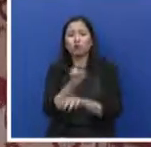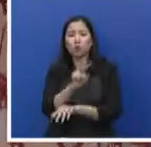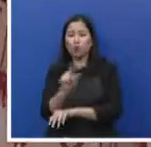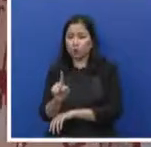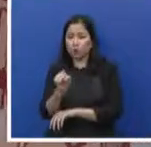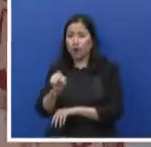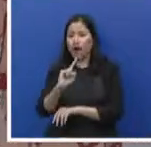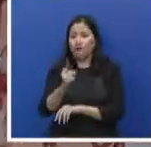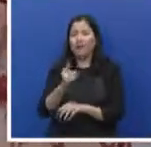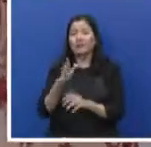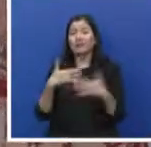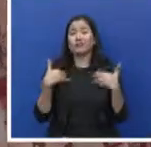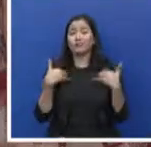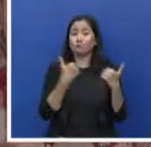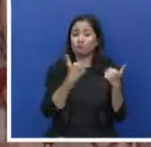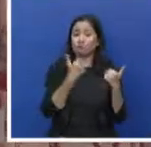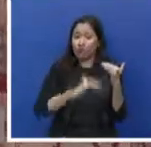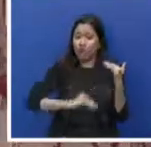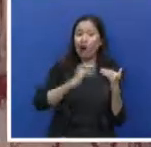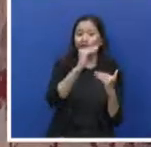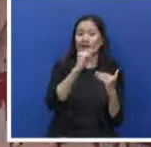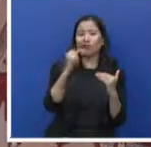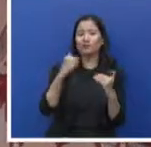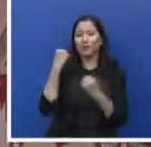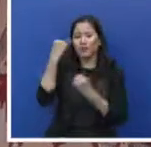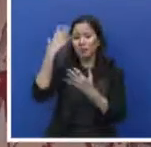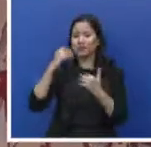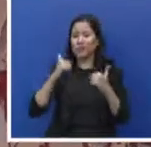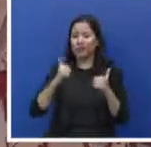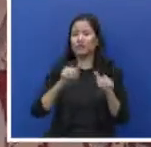36.721 dan juga angka kesembuhan ini naik, kabar baik ya,